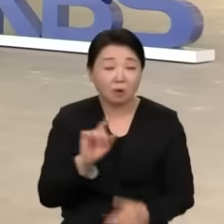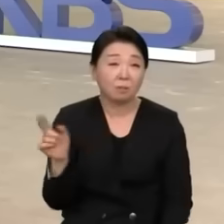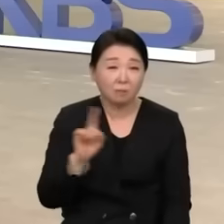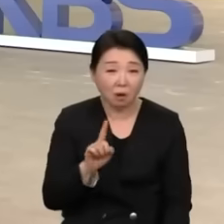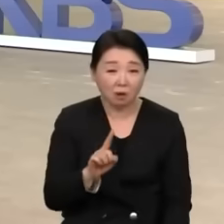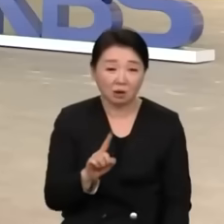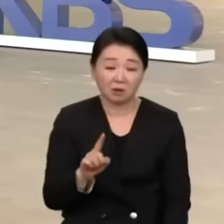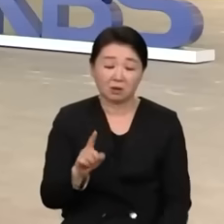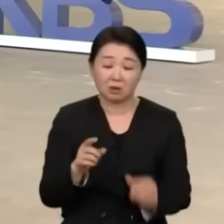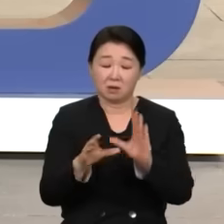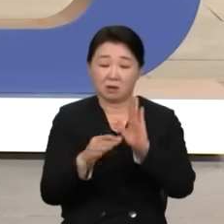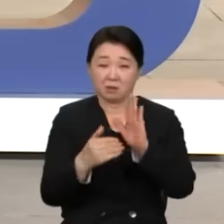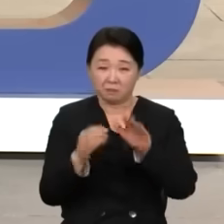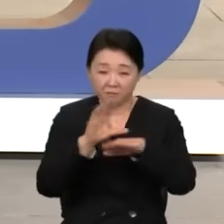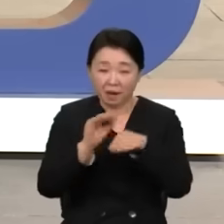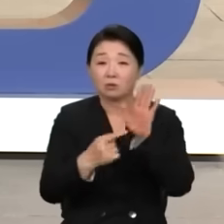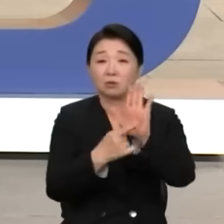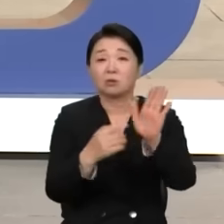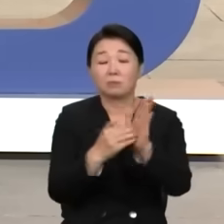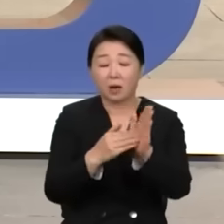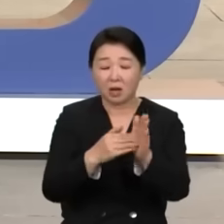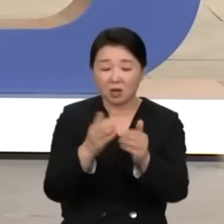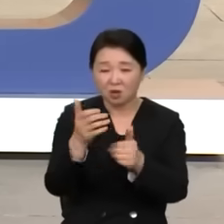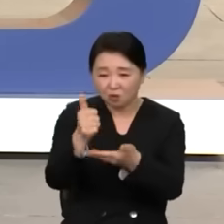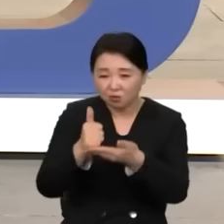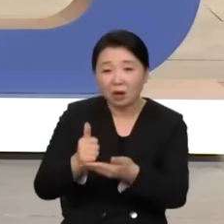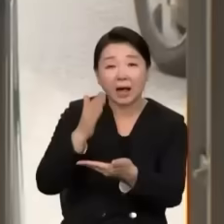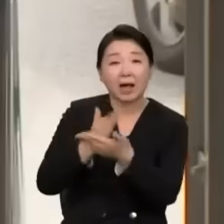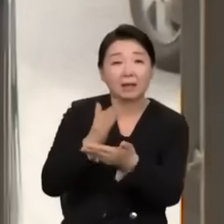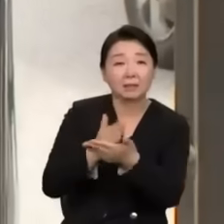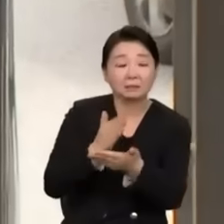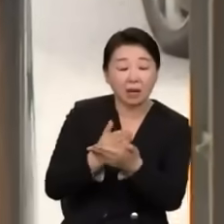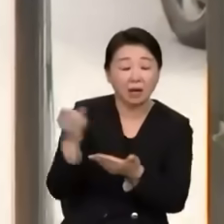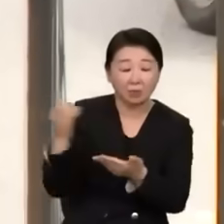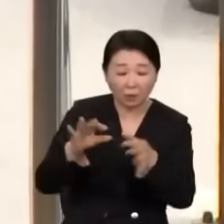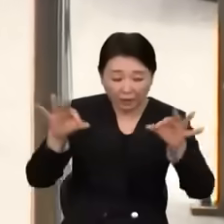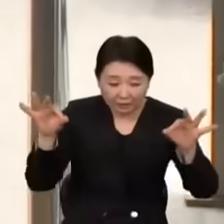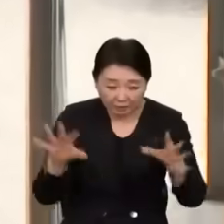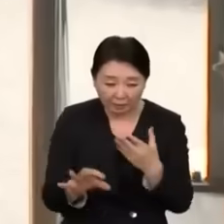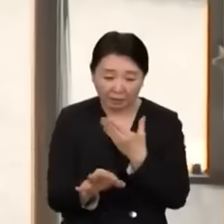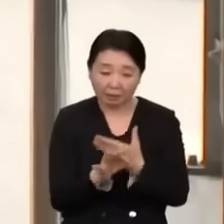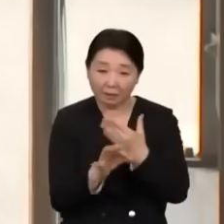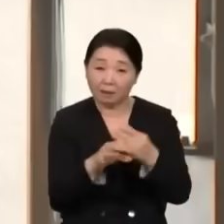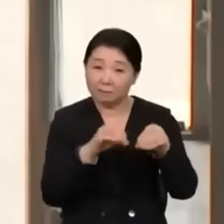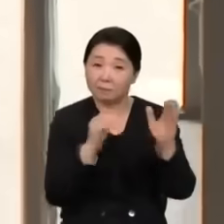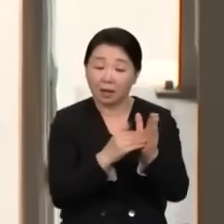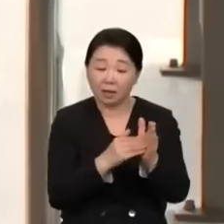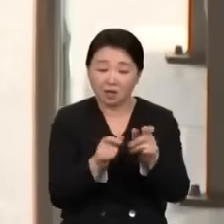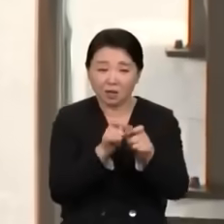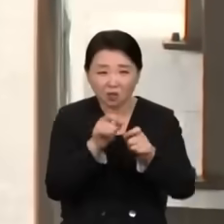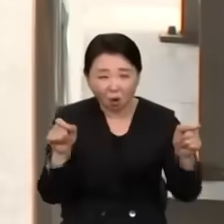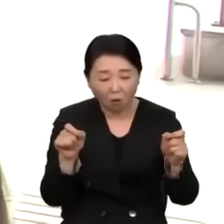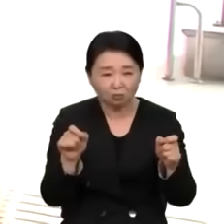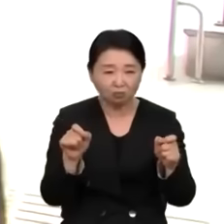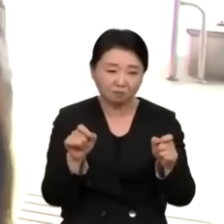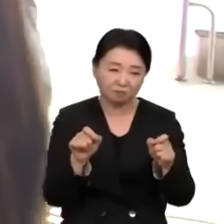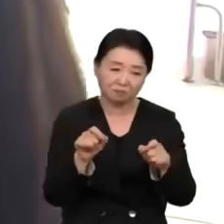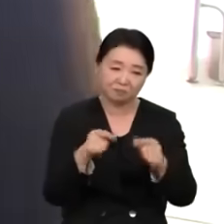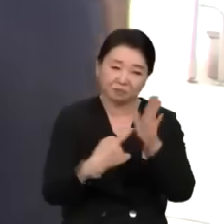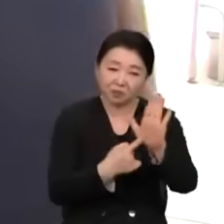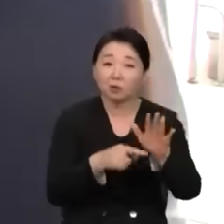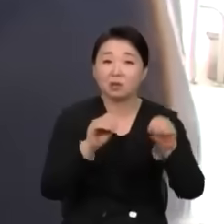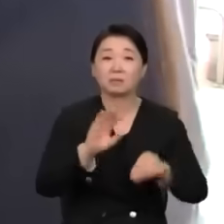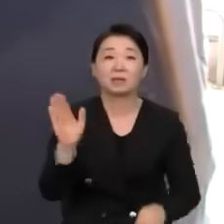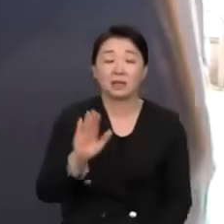출연 규제 출연 섭외 자제고 등의 규제를 하고 있습니다 김씨의 경우 연구 출연 금지 단계는 아니지만 추후